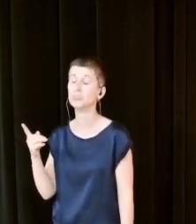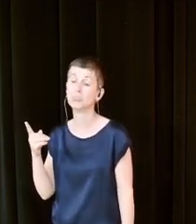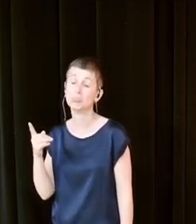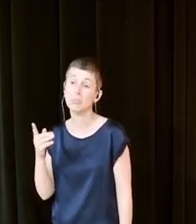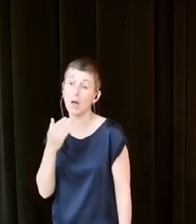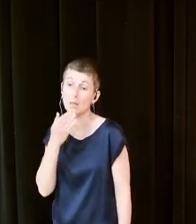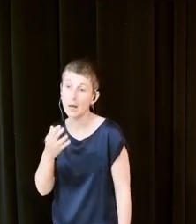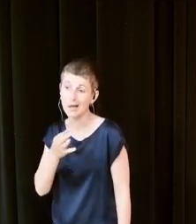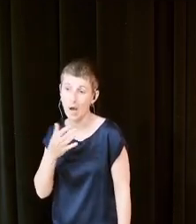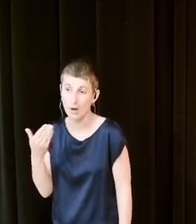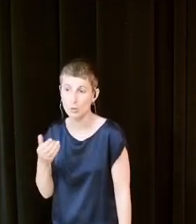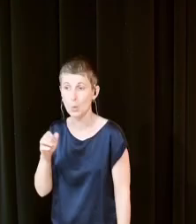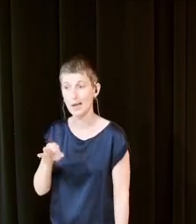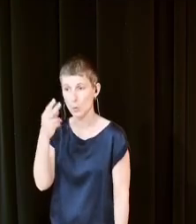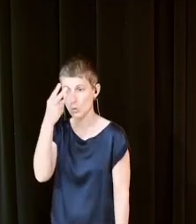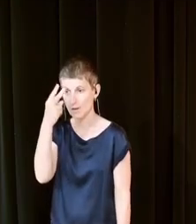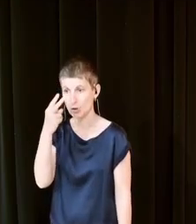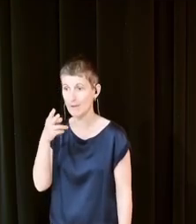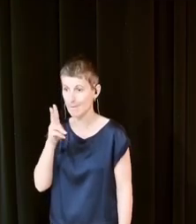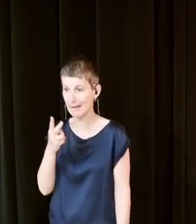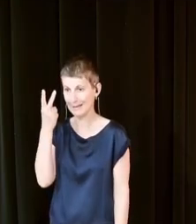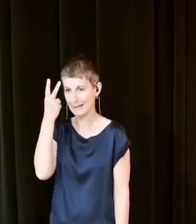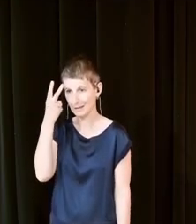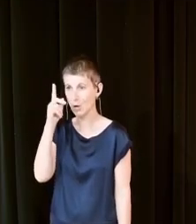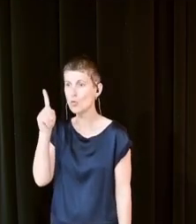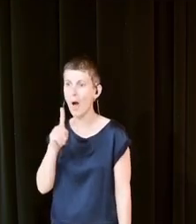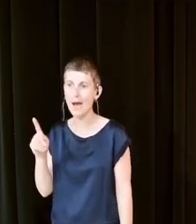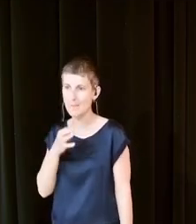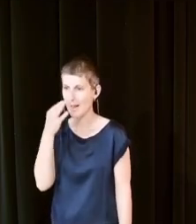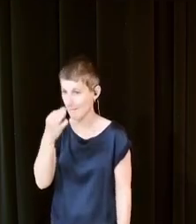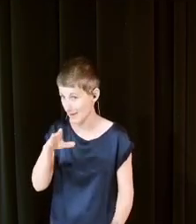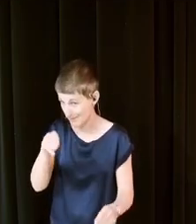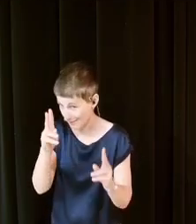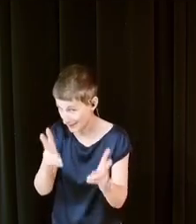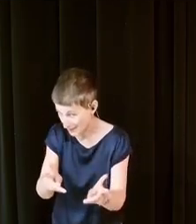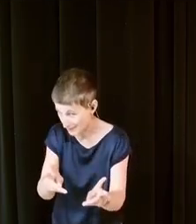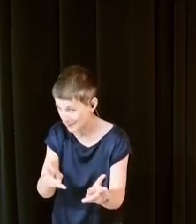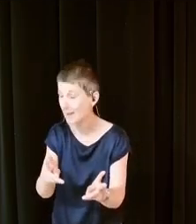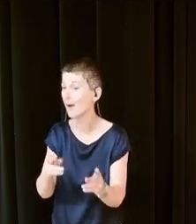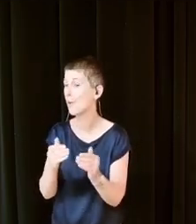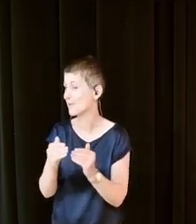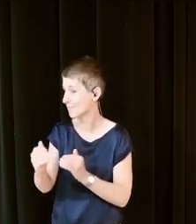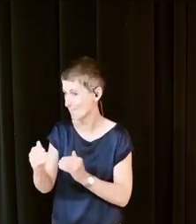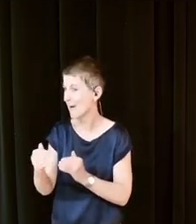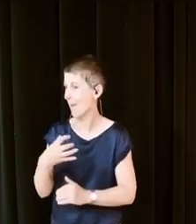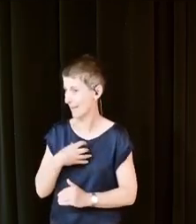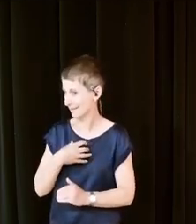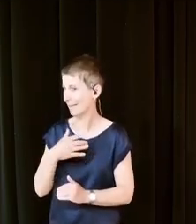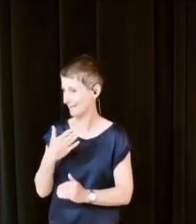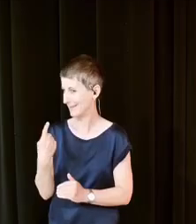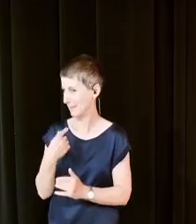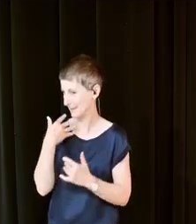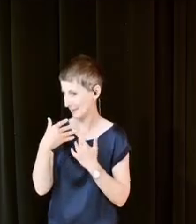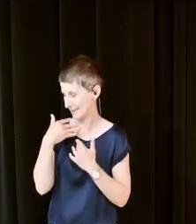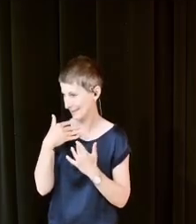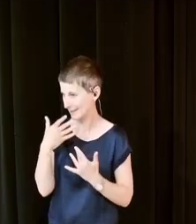verstehen. Wenn ich es richtig erinnere, habe ich Sie das nur einmal gefragt, ganz am Anfang, beim ersten Bild. Und ansonsten hat die Patientin immer das gesagt